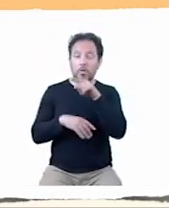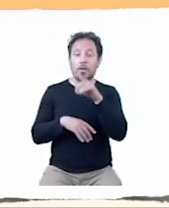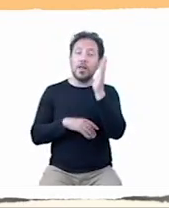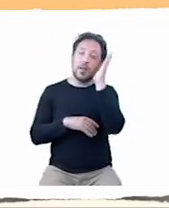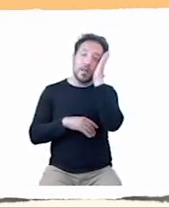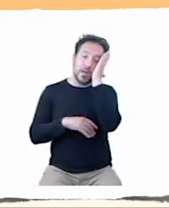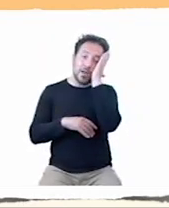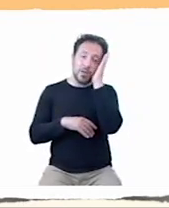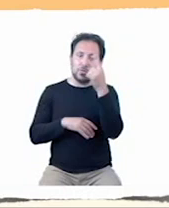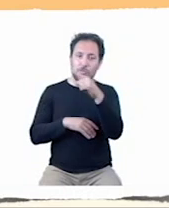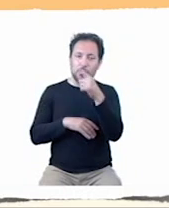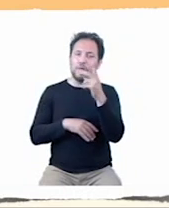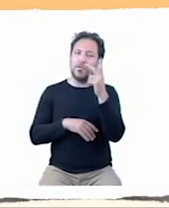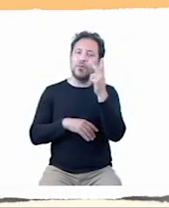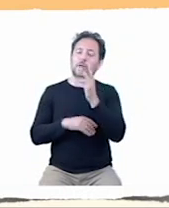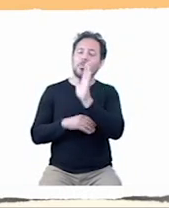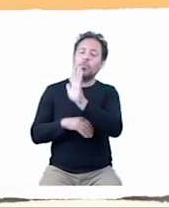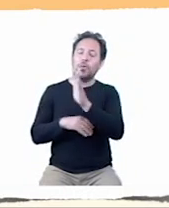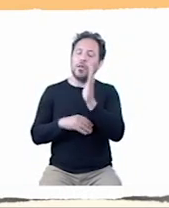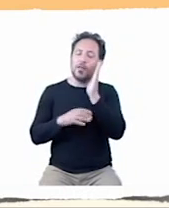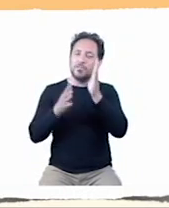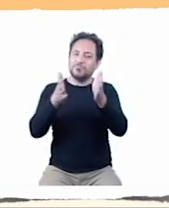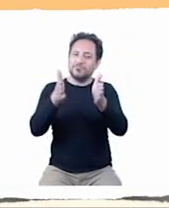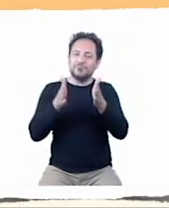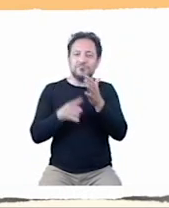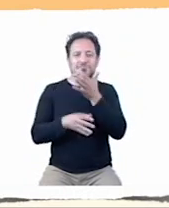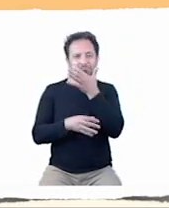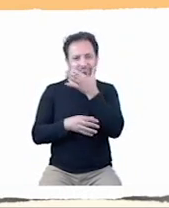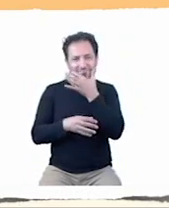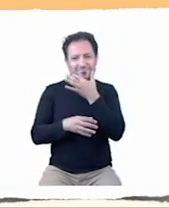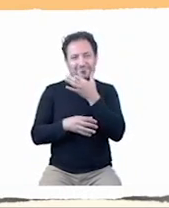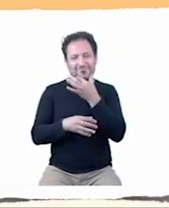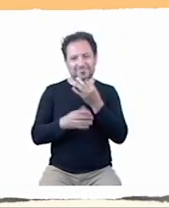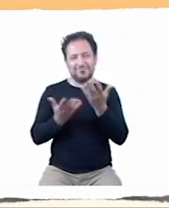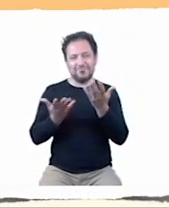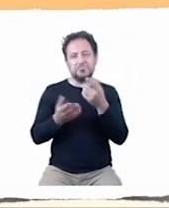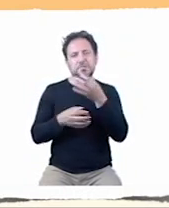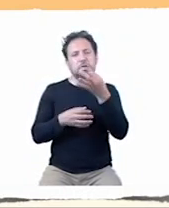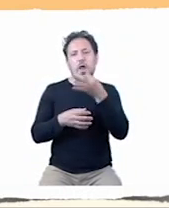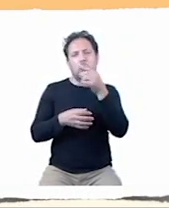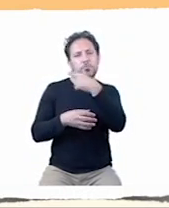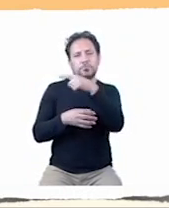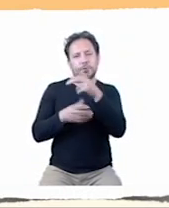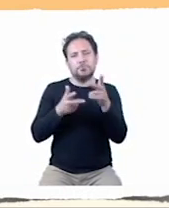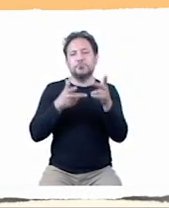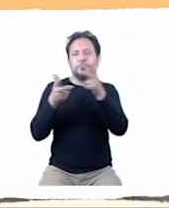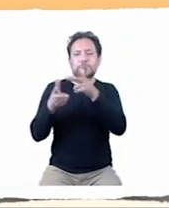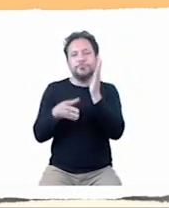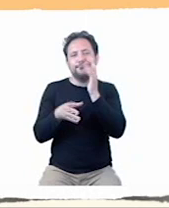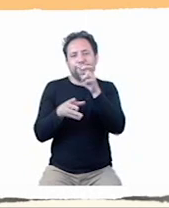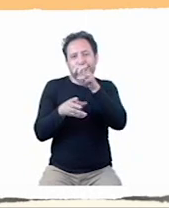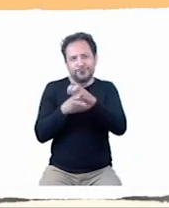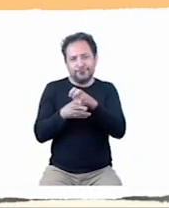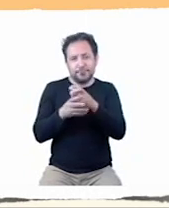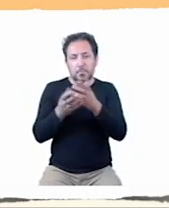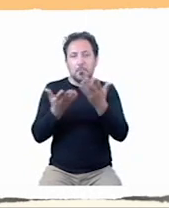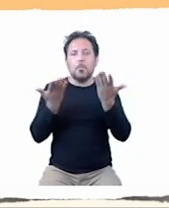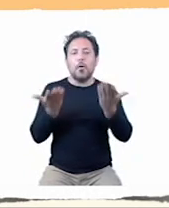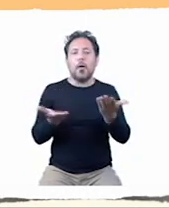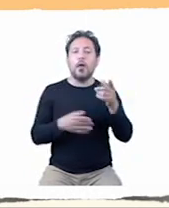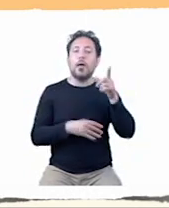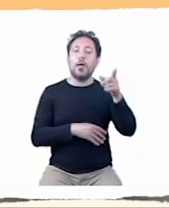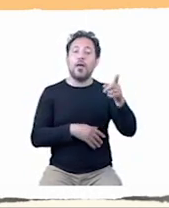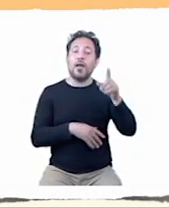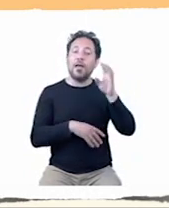Rocky aveva un letto veramente carino che si era portato con sé. Ma Latte,